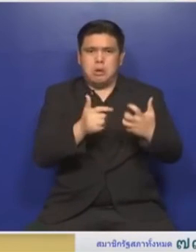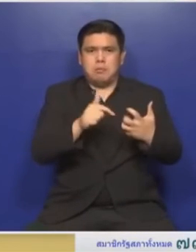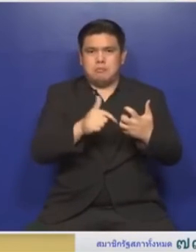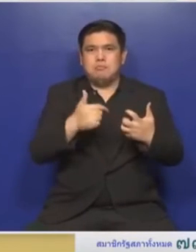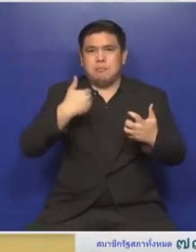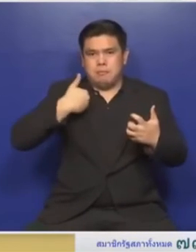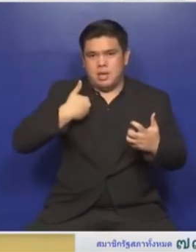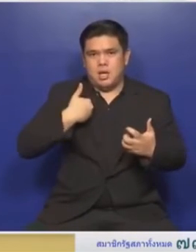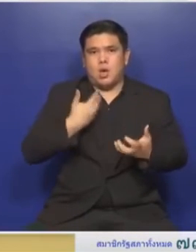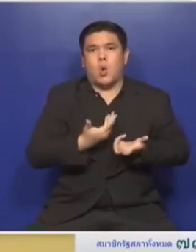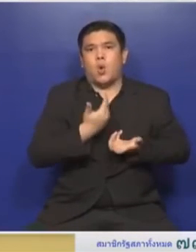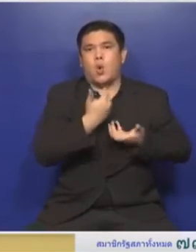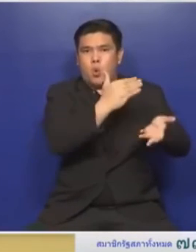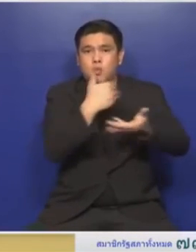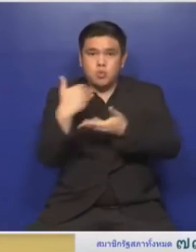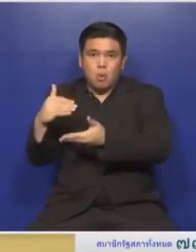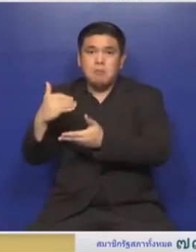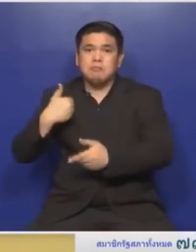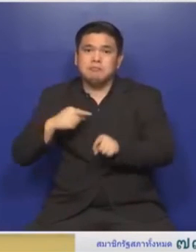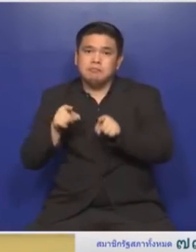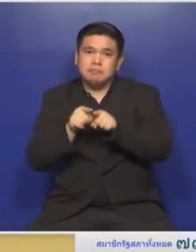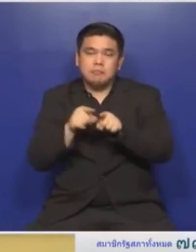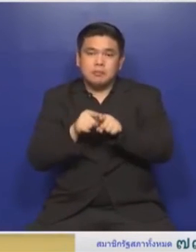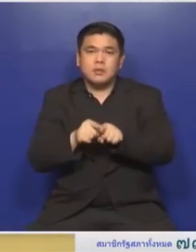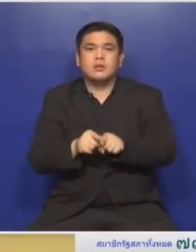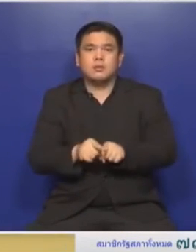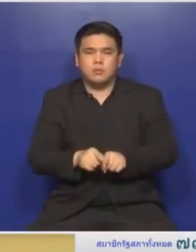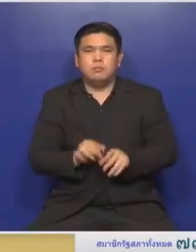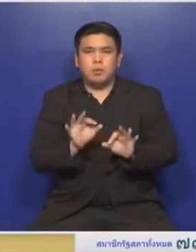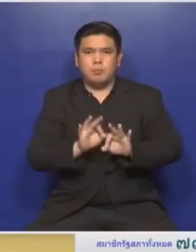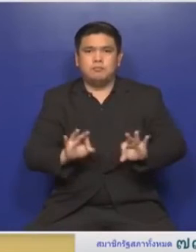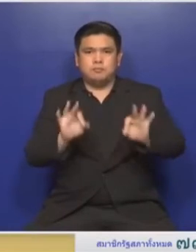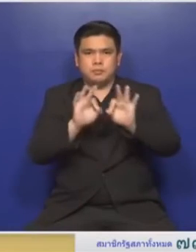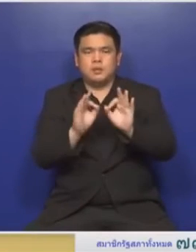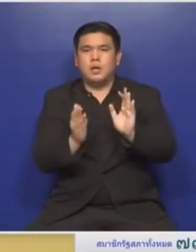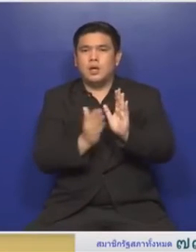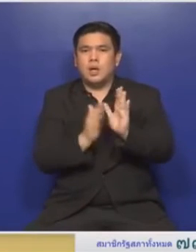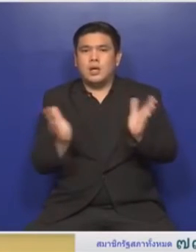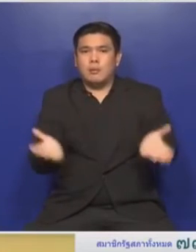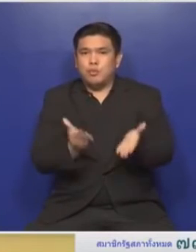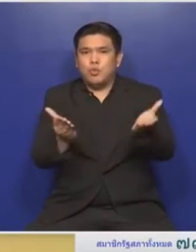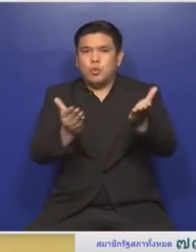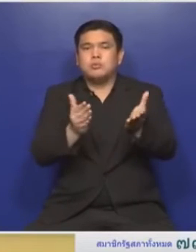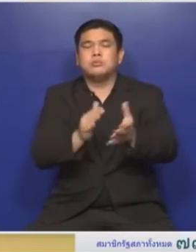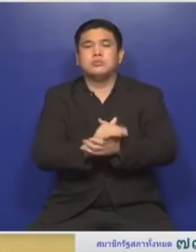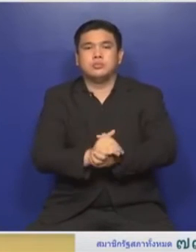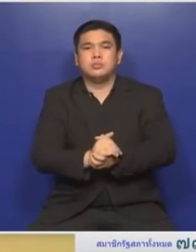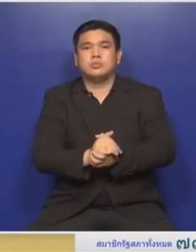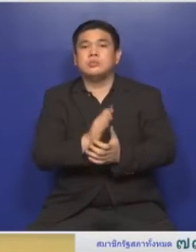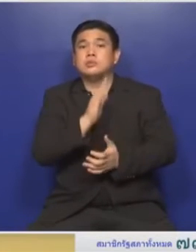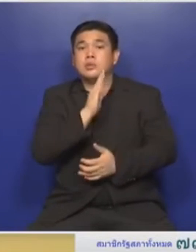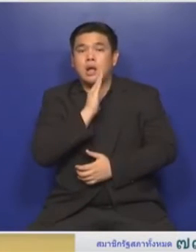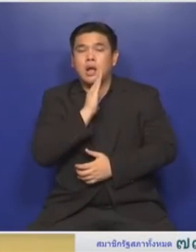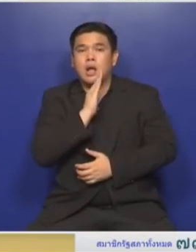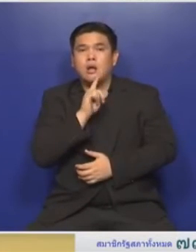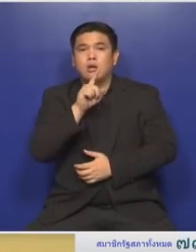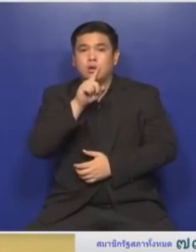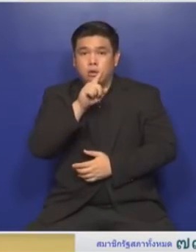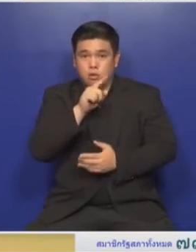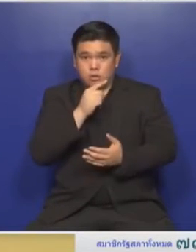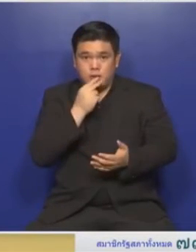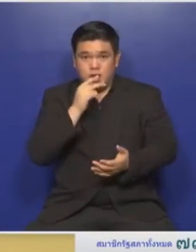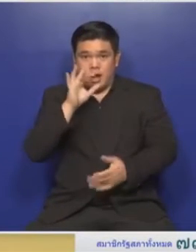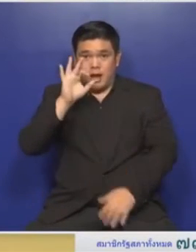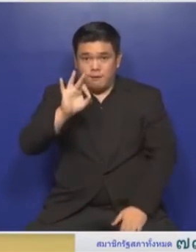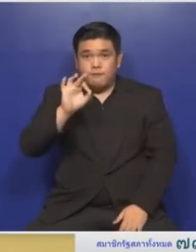บเพสมาชิกหลายท่านครัได้ได้เสนอแ่ให้ทางกระสวงได้มีการจด